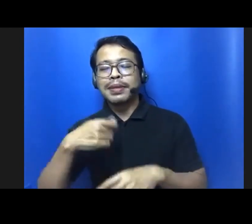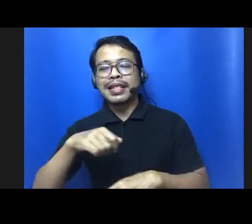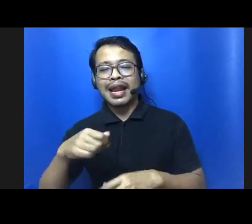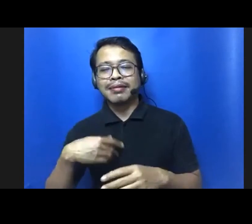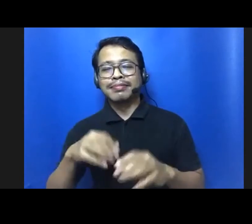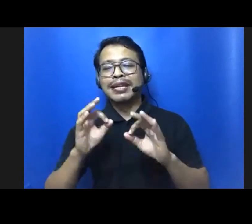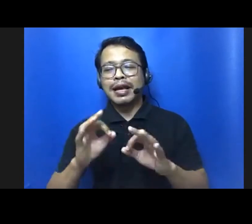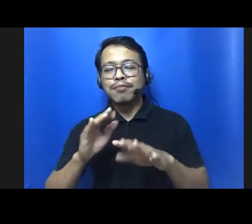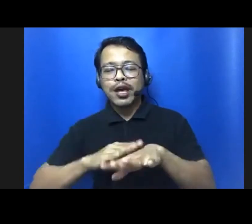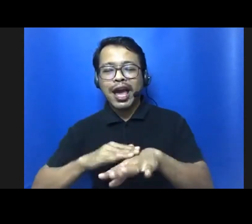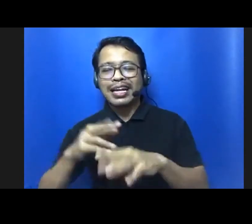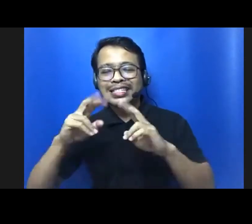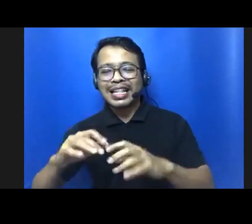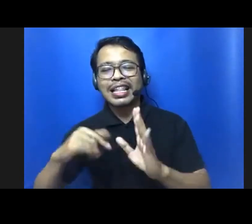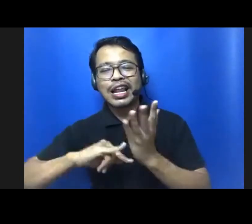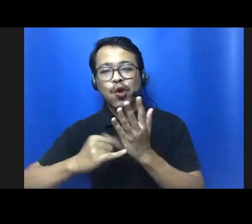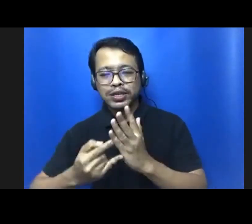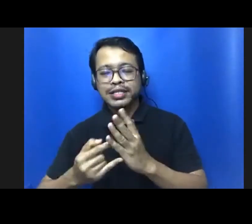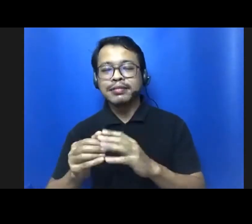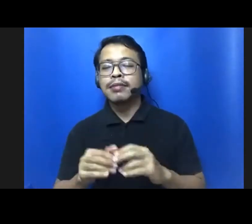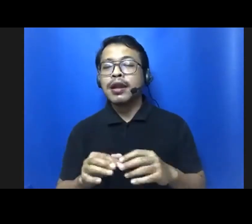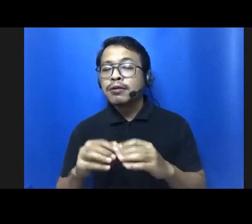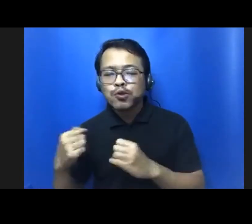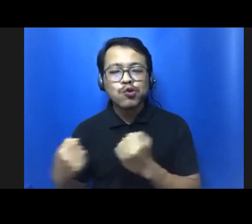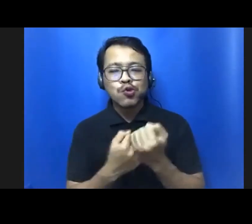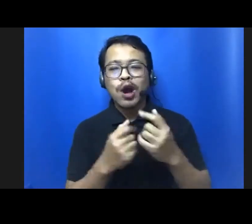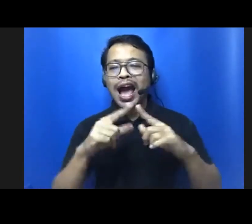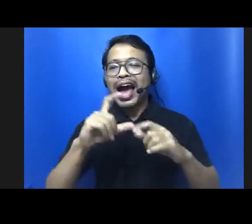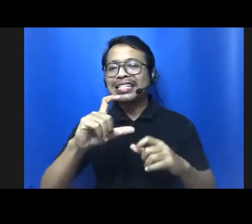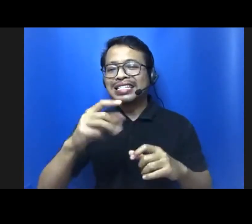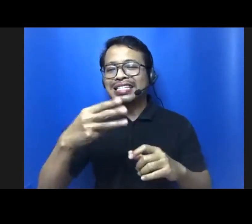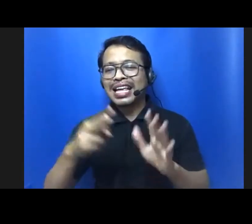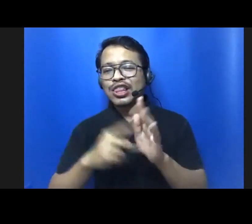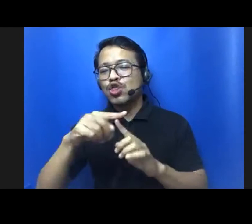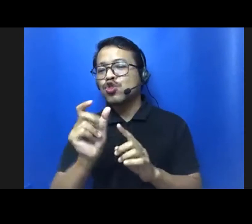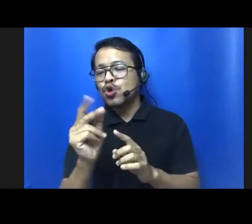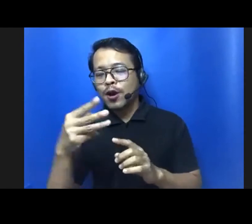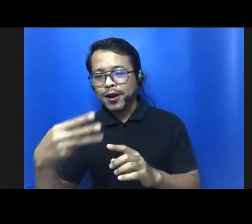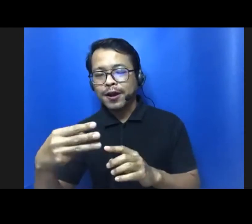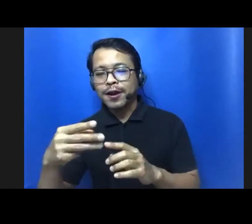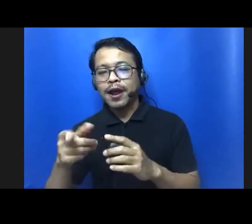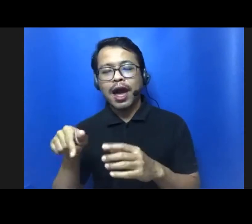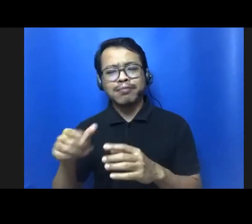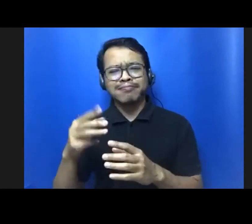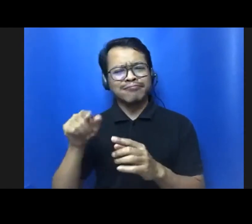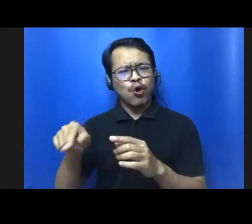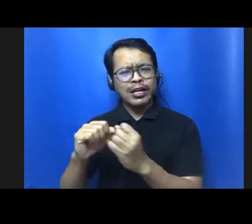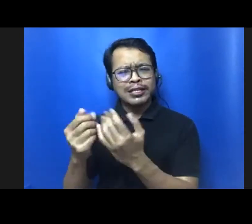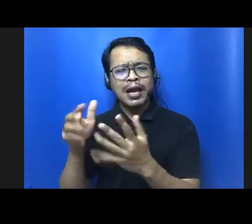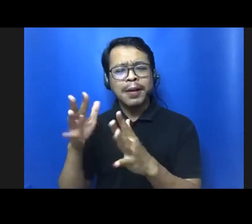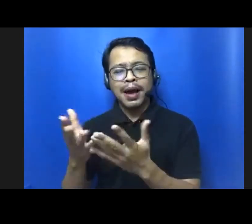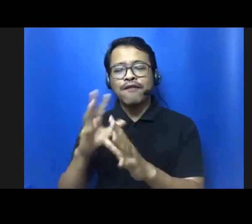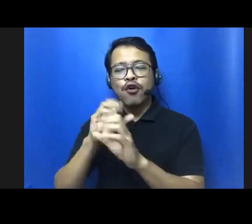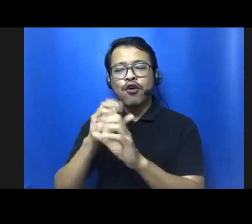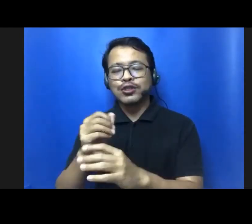Indonesia, dan Accenture sebagai donor Project Skills to Succeed yang berfokus pada pengembangan keterampilan orang